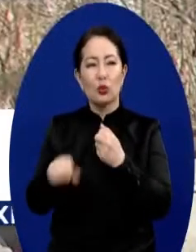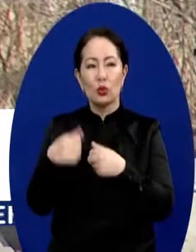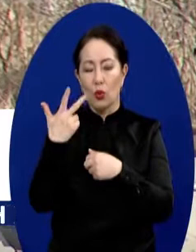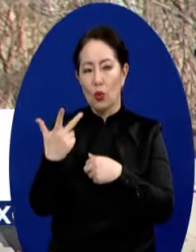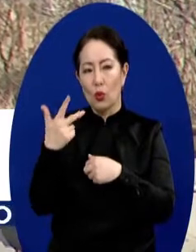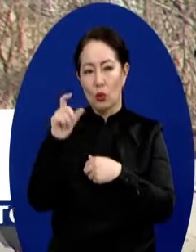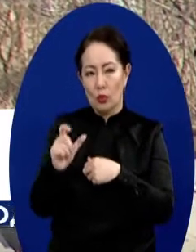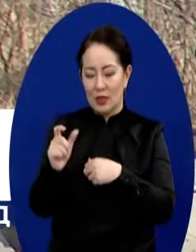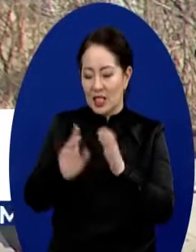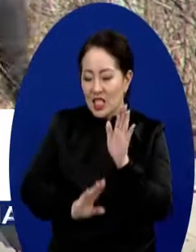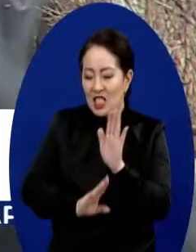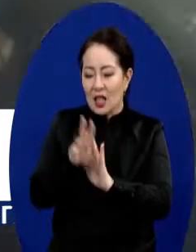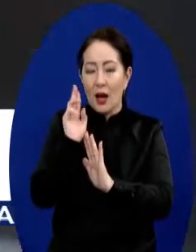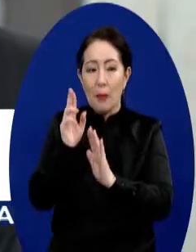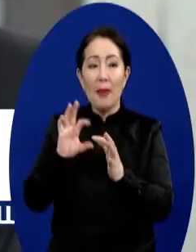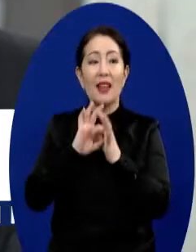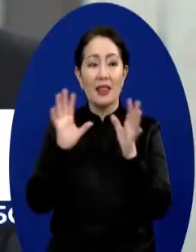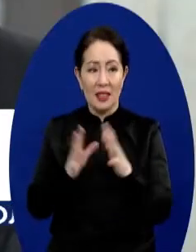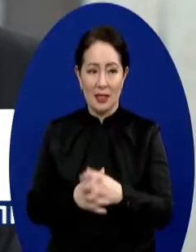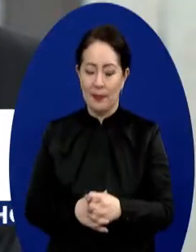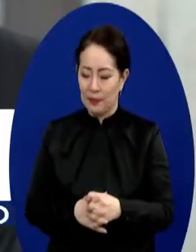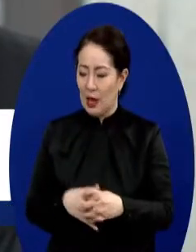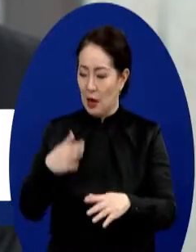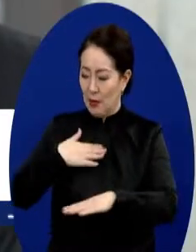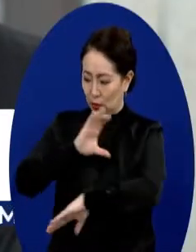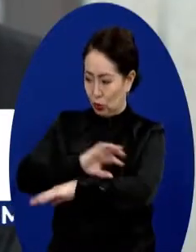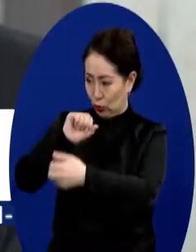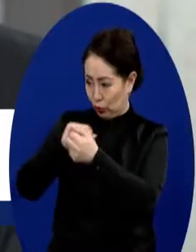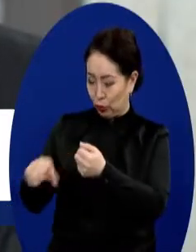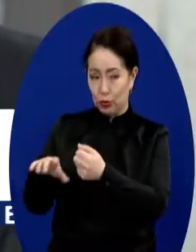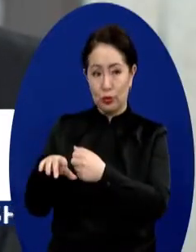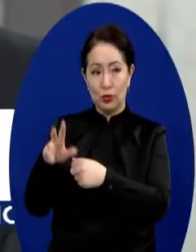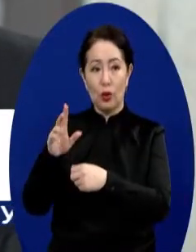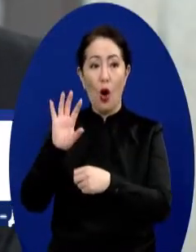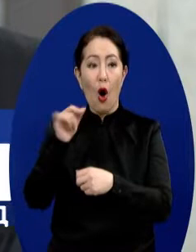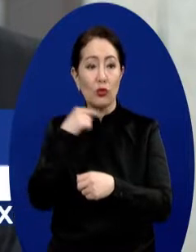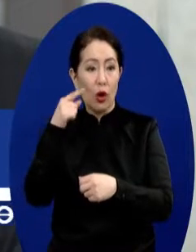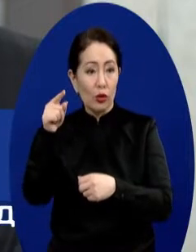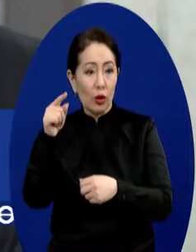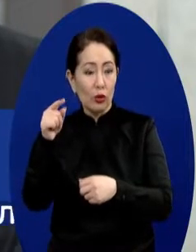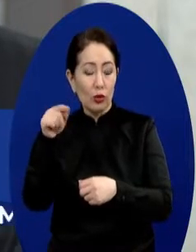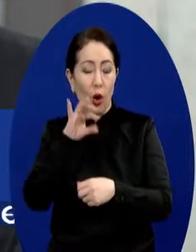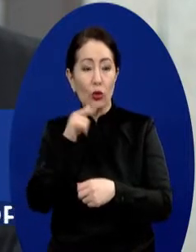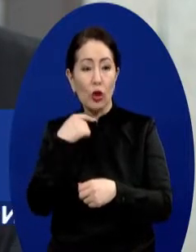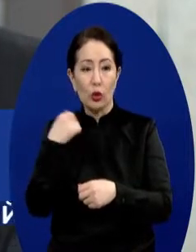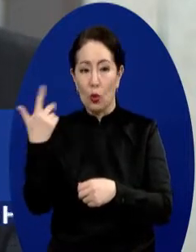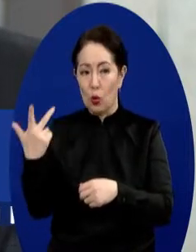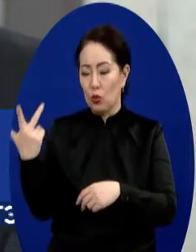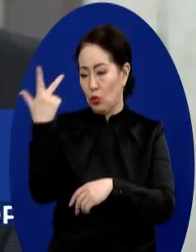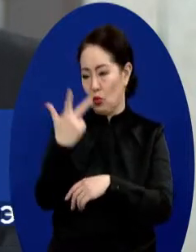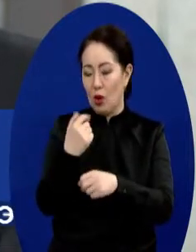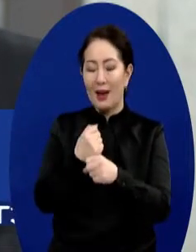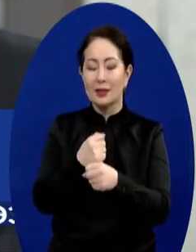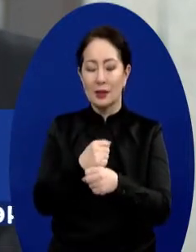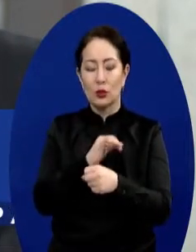хүн стартап компани нээжээ. Манай төгсөжсэн төгсчнөр бол оюутан толгойд одоо удирдлагад нь 3 орчим хүн оюутан төгсөгч манай ажиллаж байна.